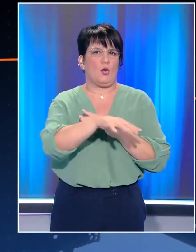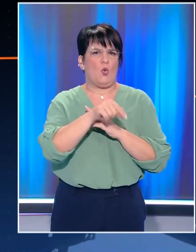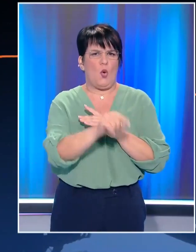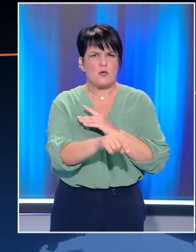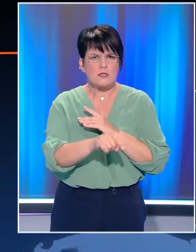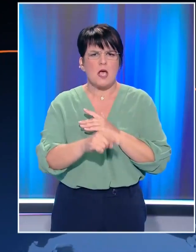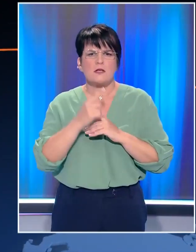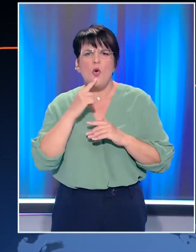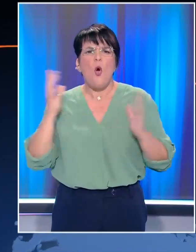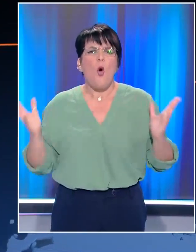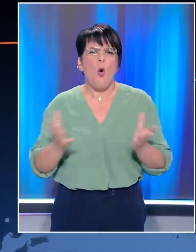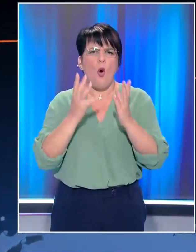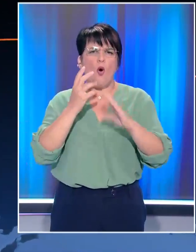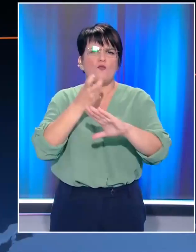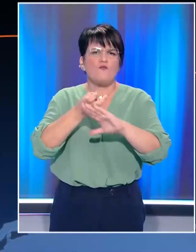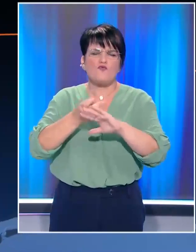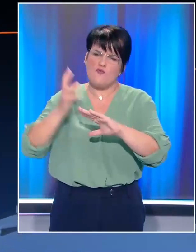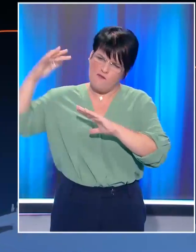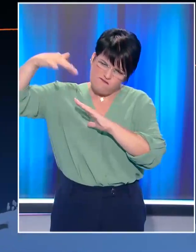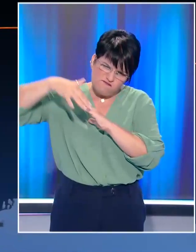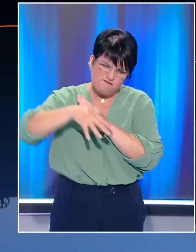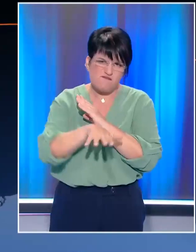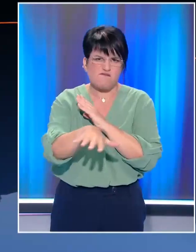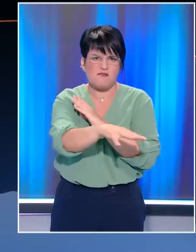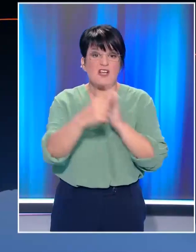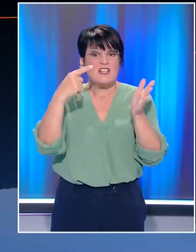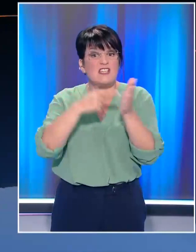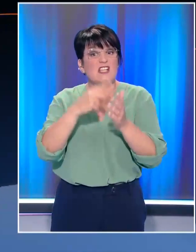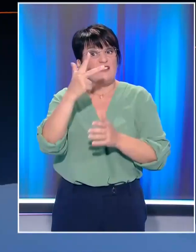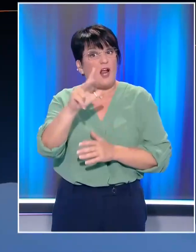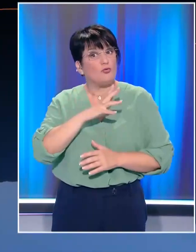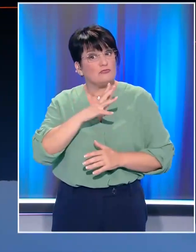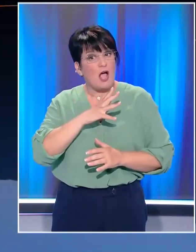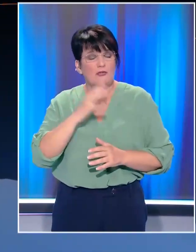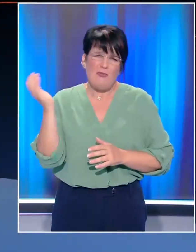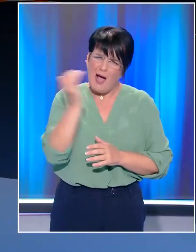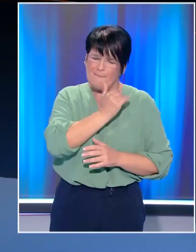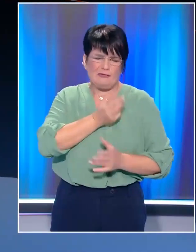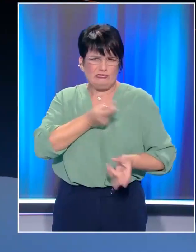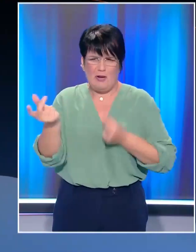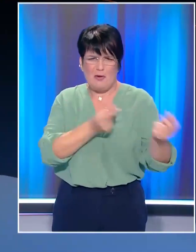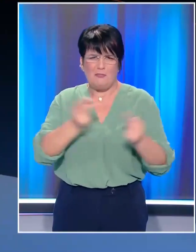στο διάβα της η λάβα. Οι 1.300 κάτοικοι απομακρύνονται βιαστικά.